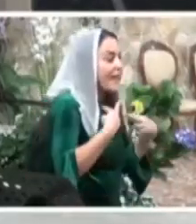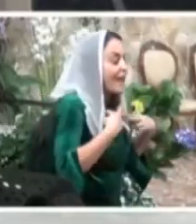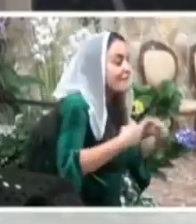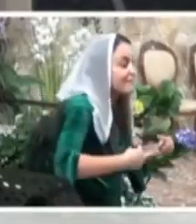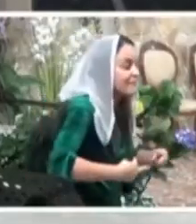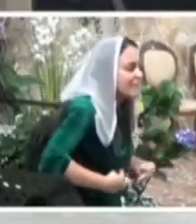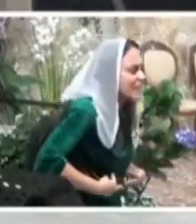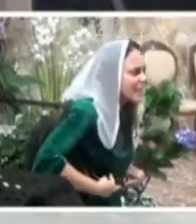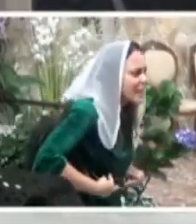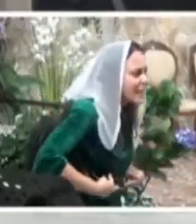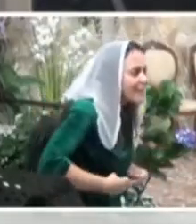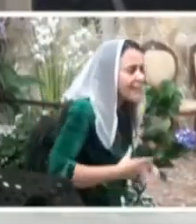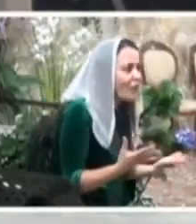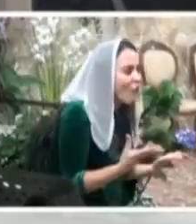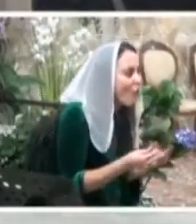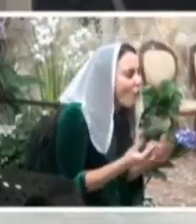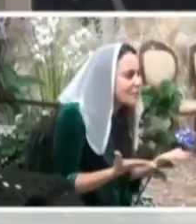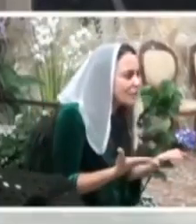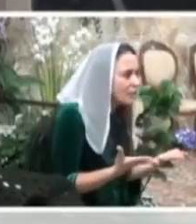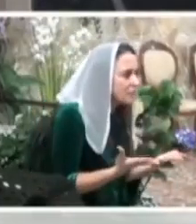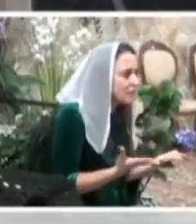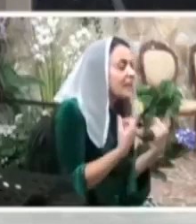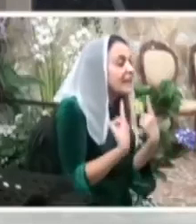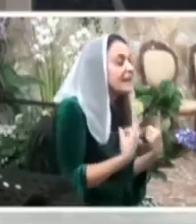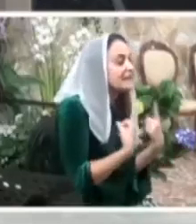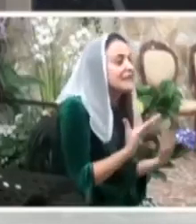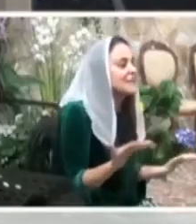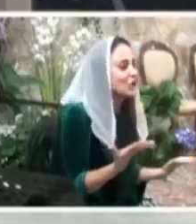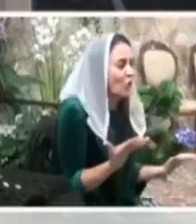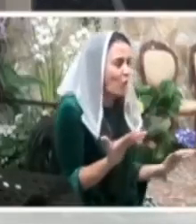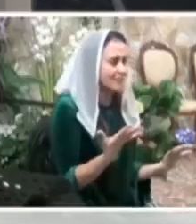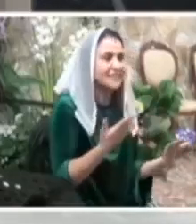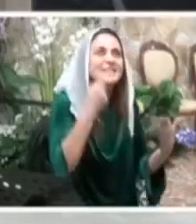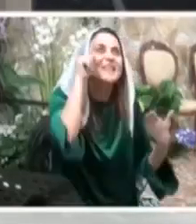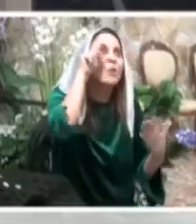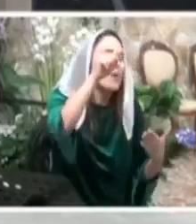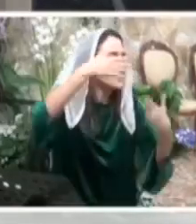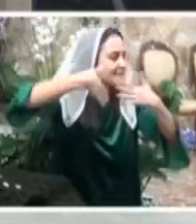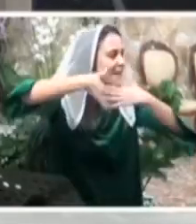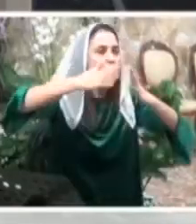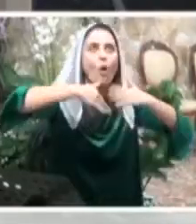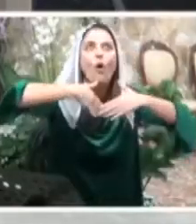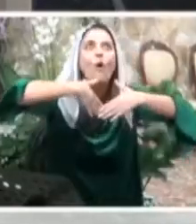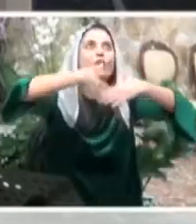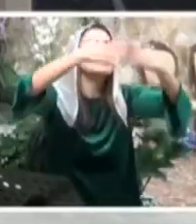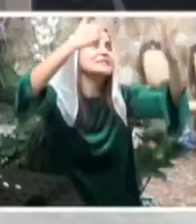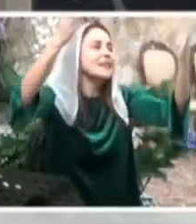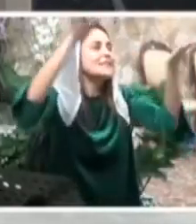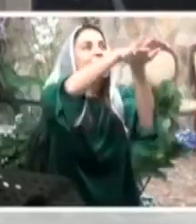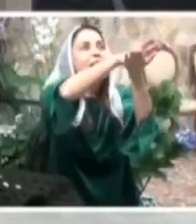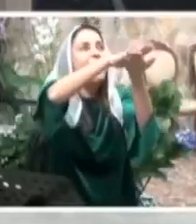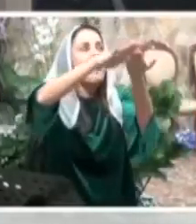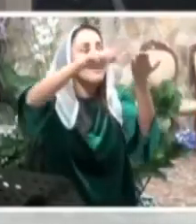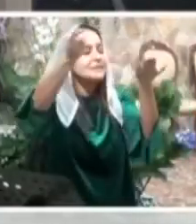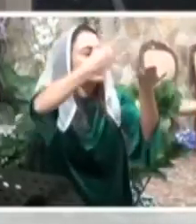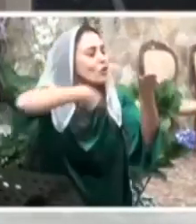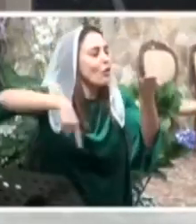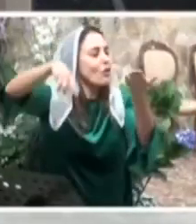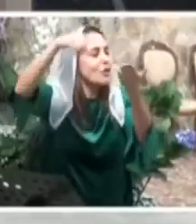del giudizio, dell'ira di Dio, ma che tutti possiamo essere al sicuro in